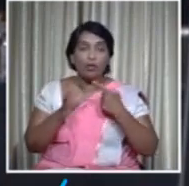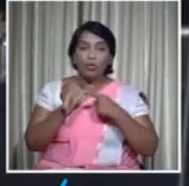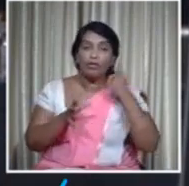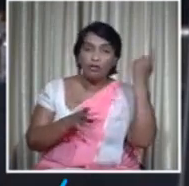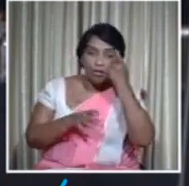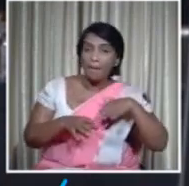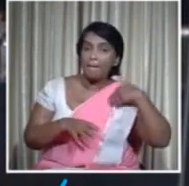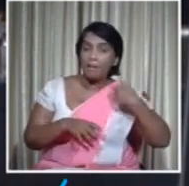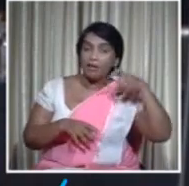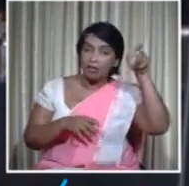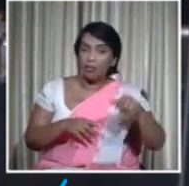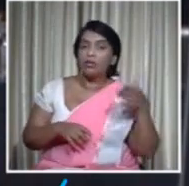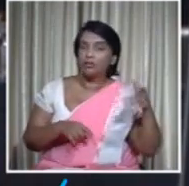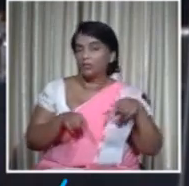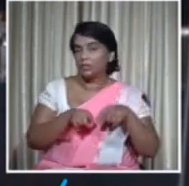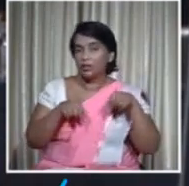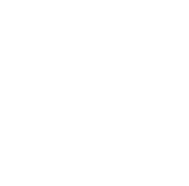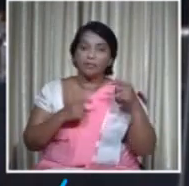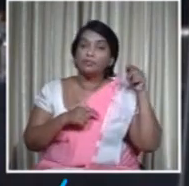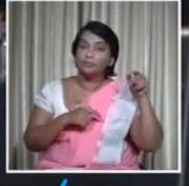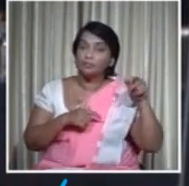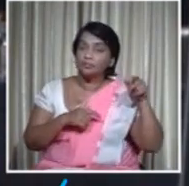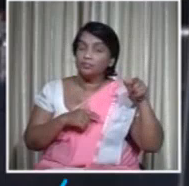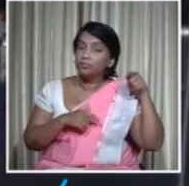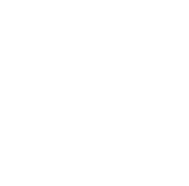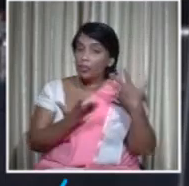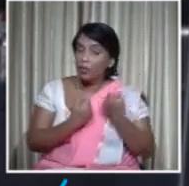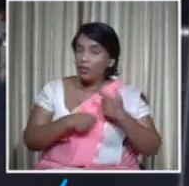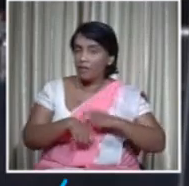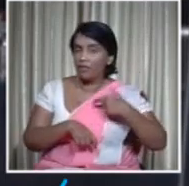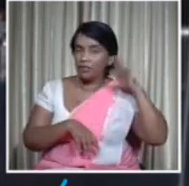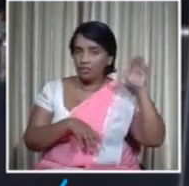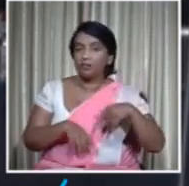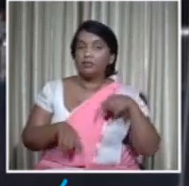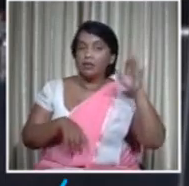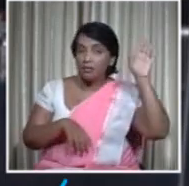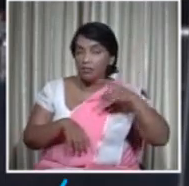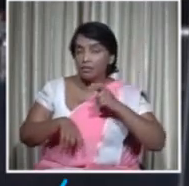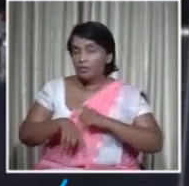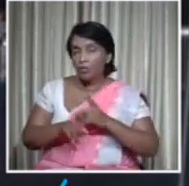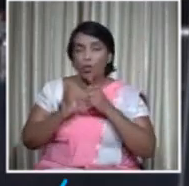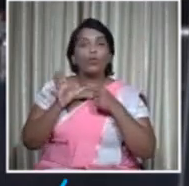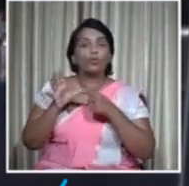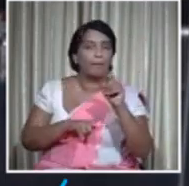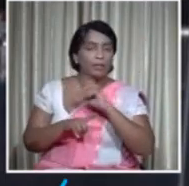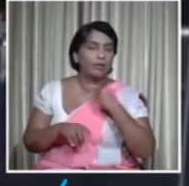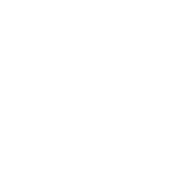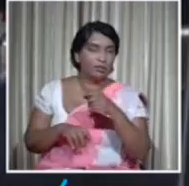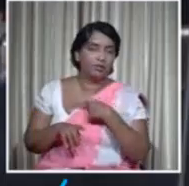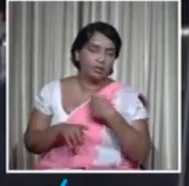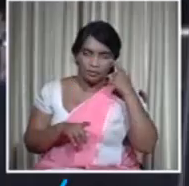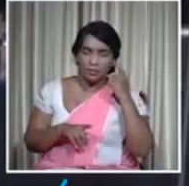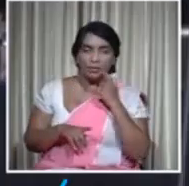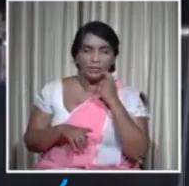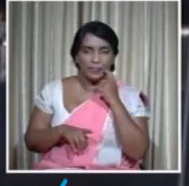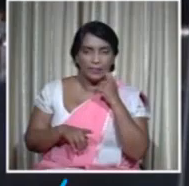ඕන ප්‍රධානම පුද්ගලයා. ඒ නිසා මෙතන ඇවිල්ලා කාලනාස්ති කරනට වඩා එතුමා අවශ්‍ය වෙලාවට ඇවිල්ලා අවශ්‍ය වෙලාවට අවශ්‍ය උත්තර ටික මේ පාර්ලිමේන්තුවට ලබා දෙනවා. අපි දන්නවා